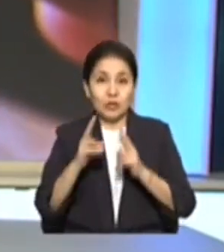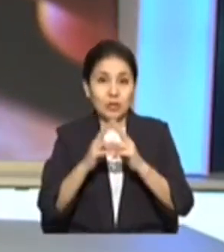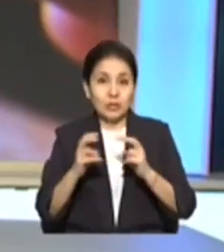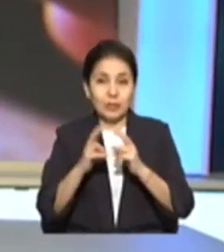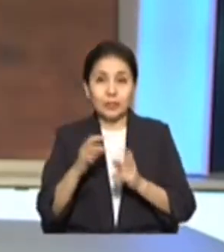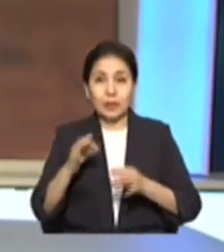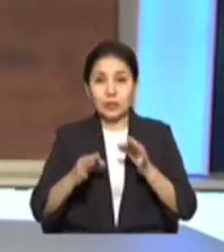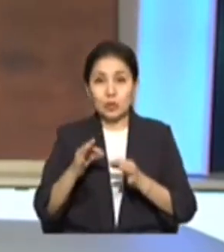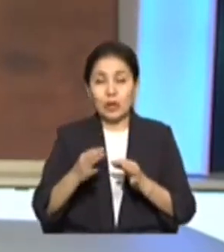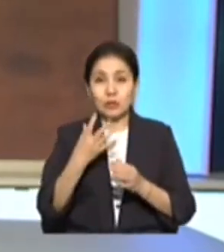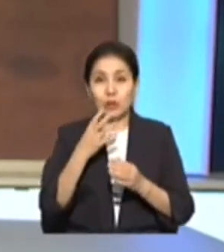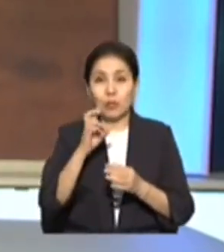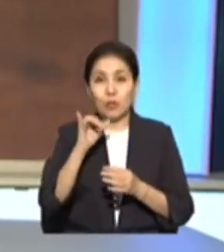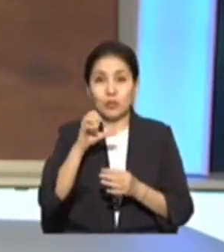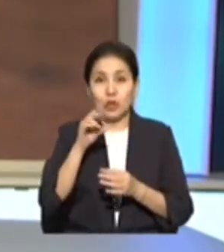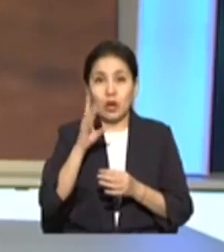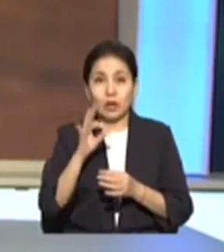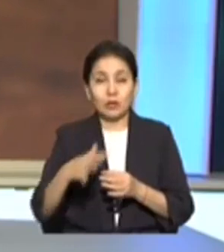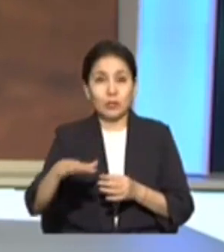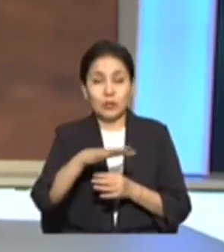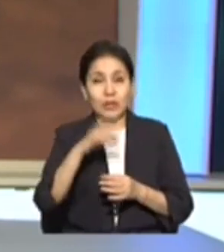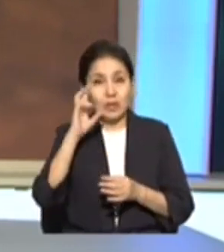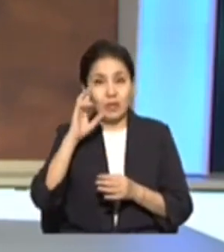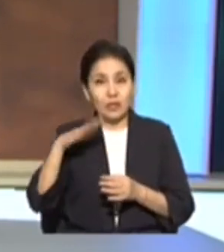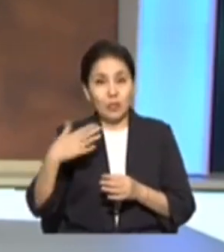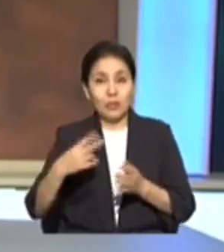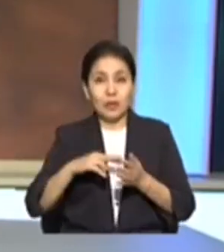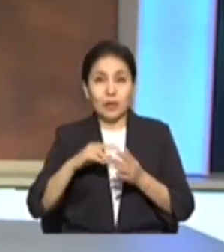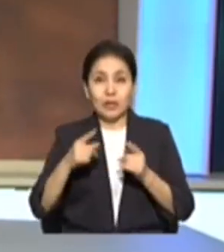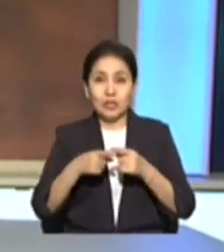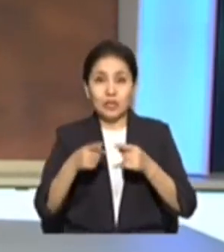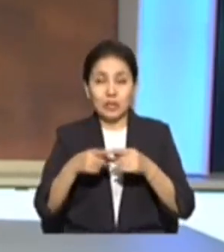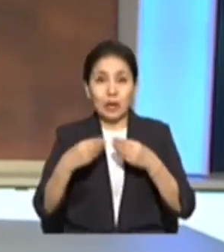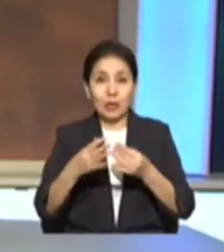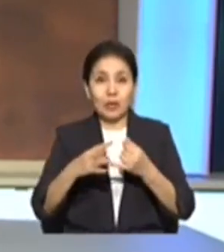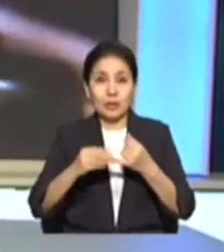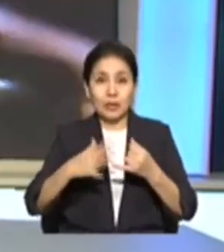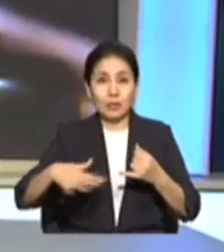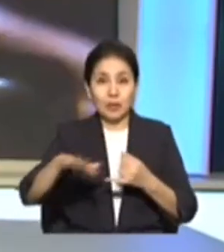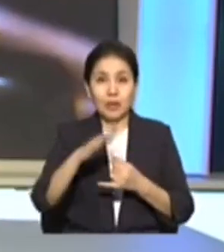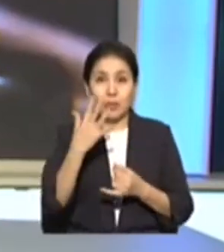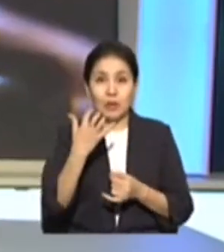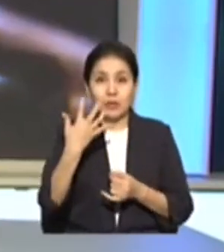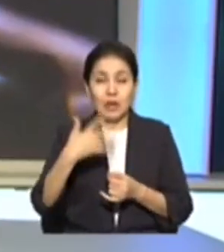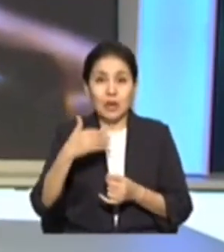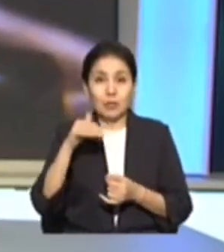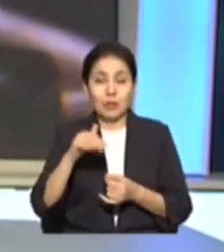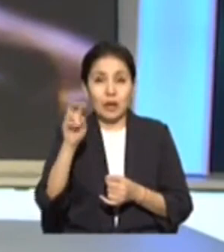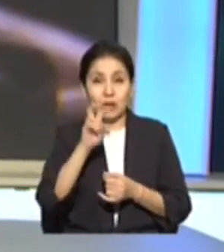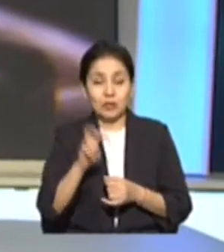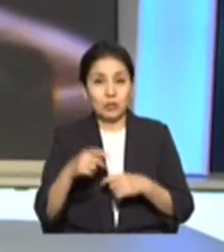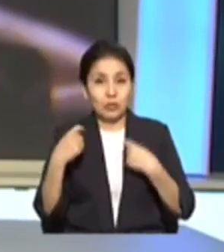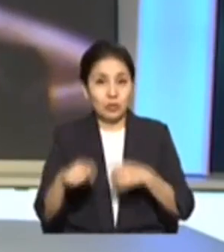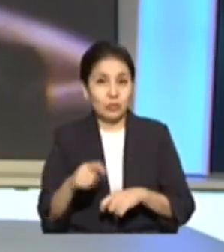chiqildi. Sudlanuvchilar Bo'stonliq tumani hududidagi davlat tomonidan ijaraga berilgan yer maydonini 550 ming AQSh dollariga